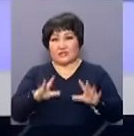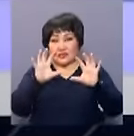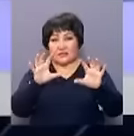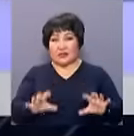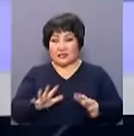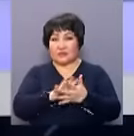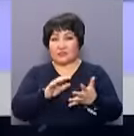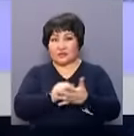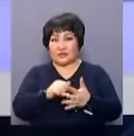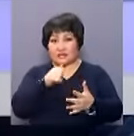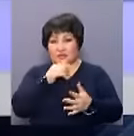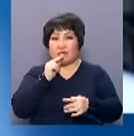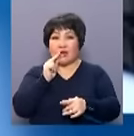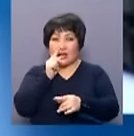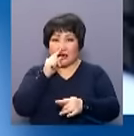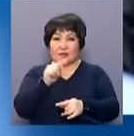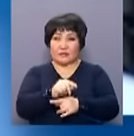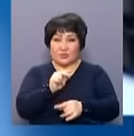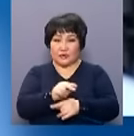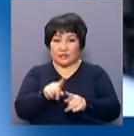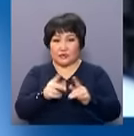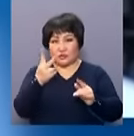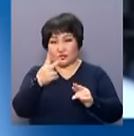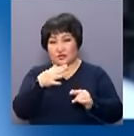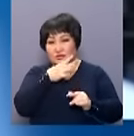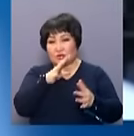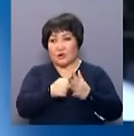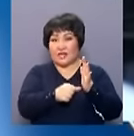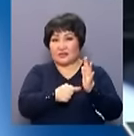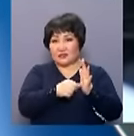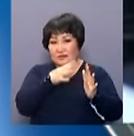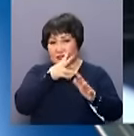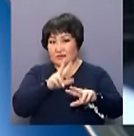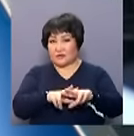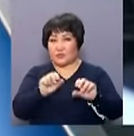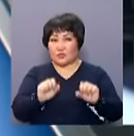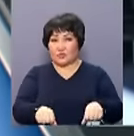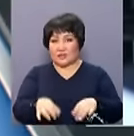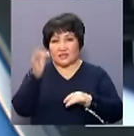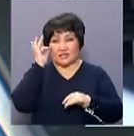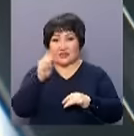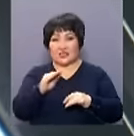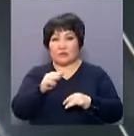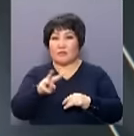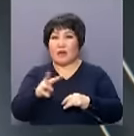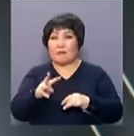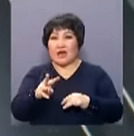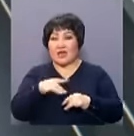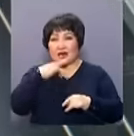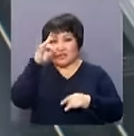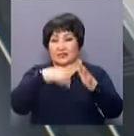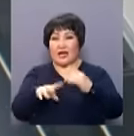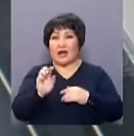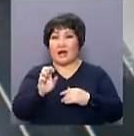тағылуда. Тіпті 3 жылдан 7 жылға дейін бас бостандығынан айырылуы мүмкін. Еске салсақ, Жанболат Мамай Қазақстандағы Әбләзовтің